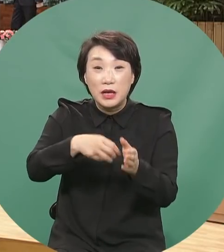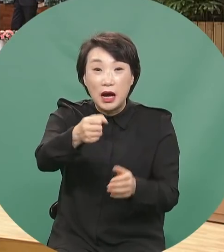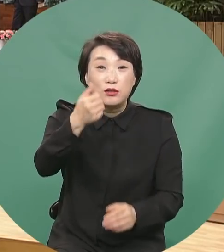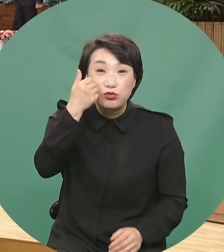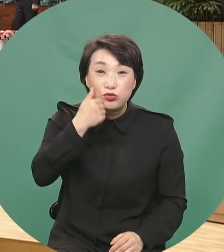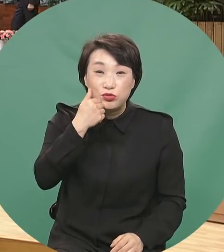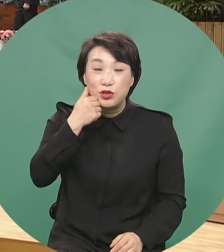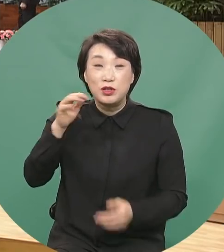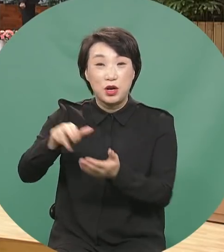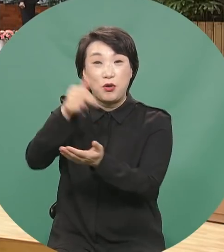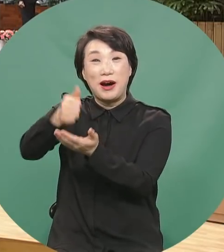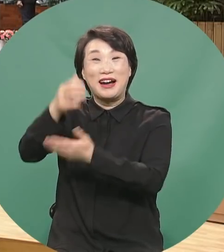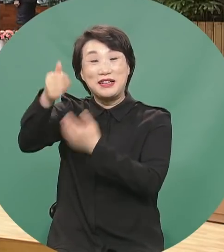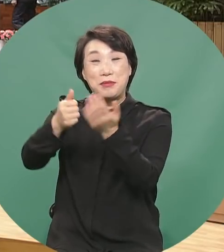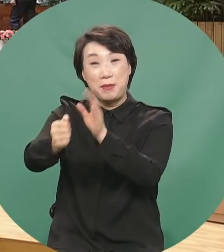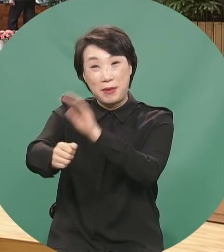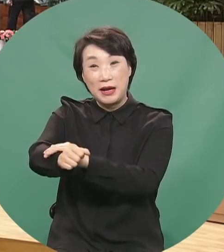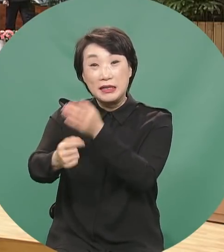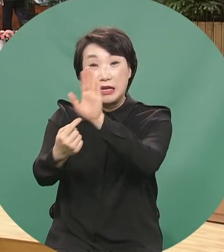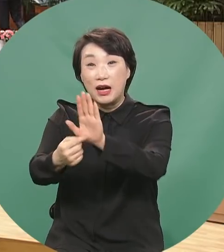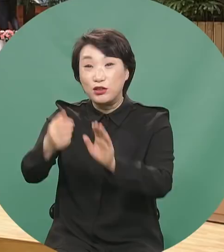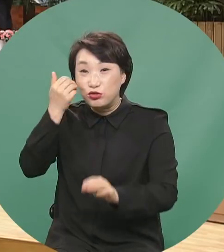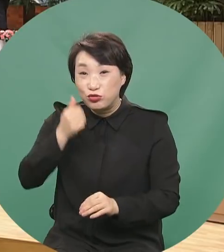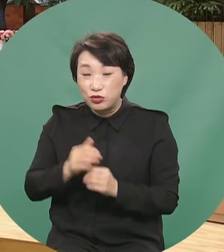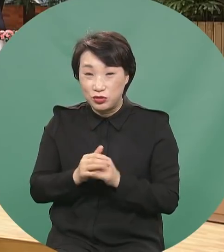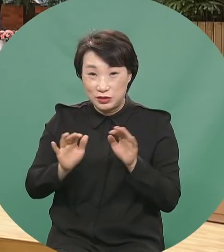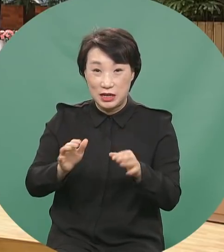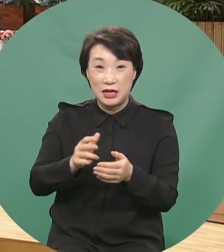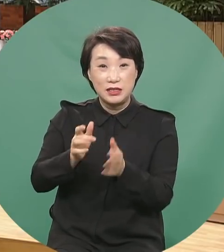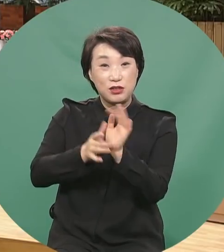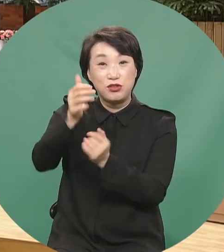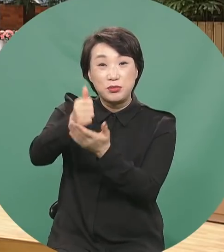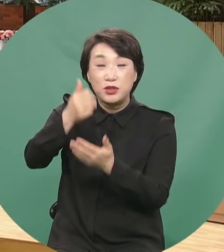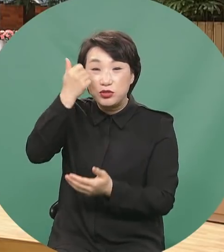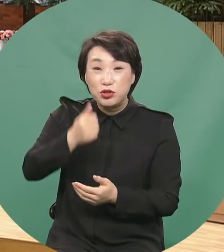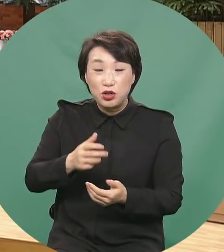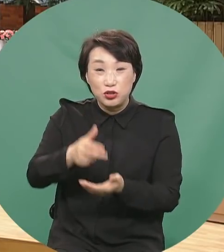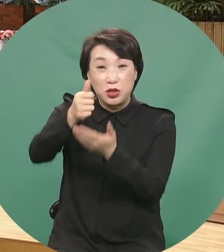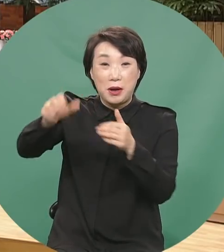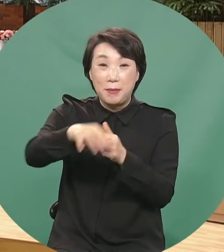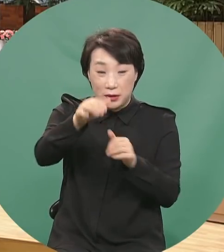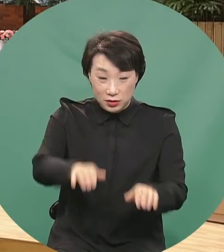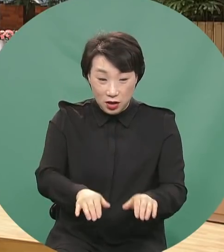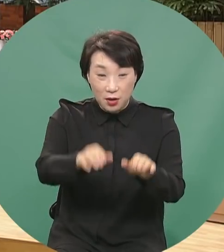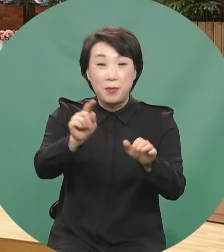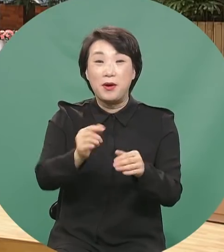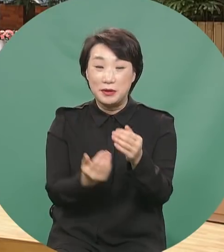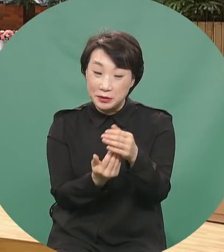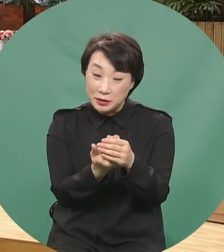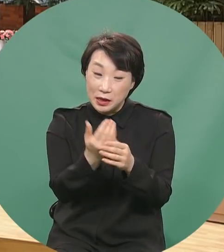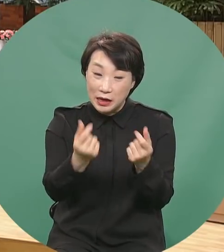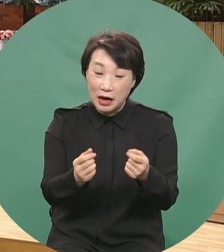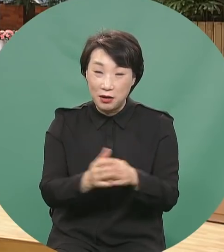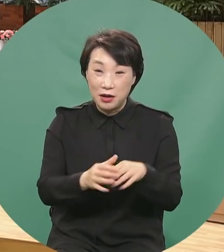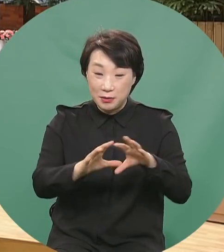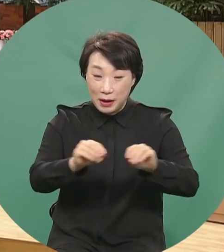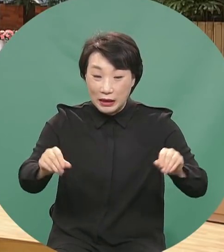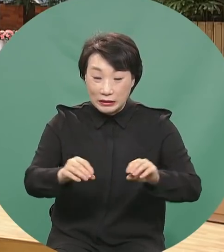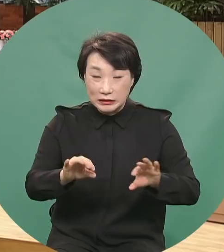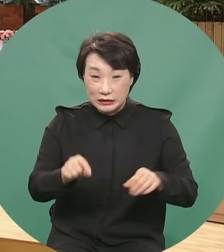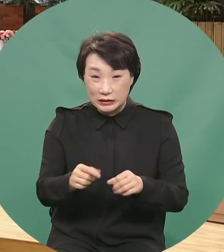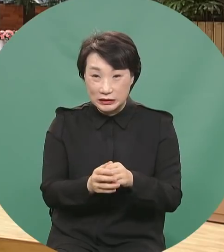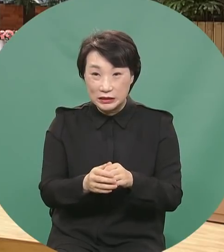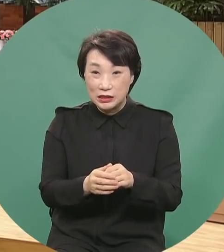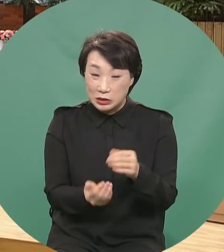믿었느뇨? 여호와의 팔이 네게 나타났느뇨? 그는 주 앞에서 자라나기를 연한 순 같고 마른 땅에서 나온